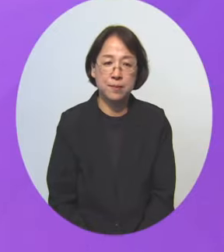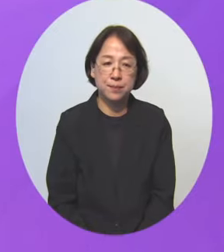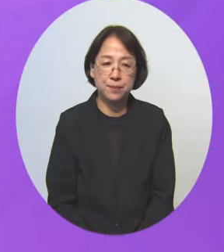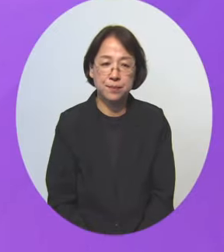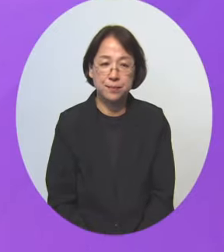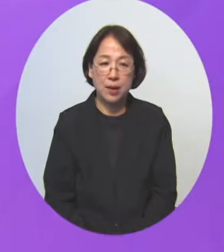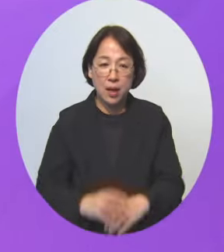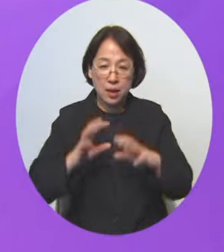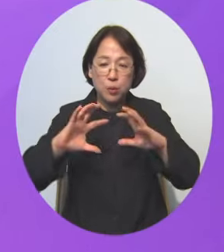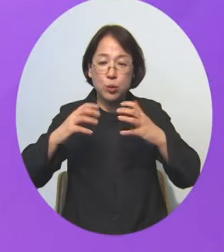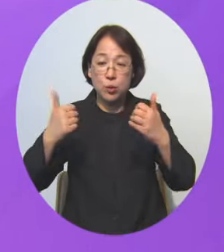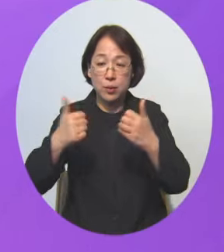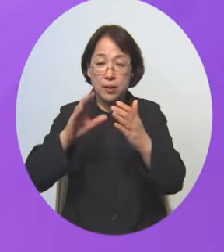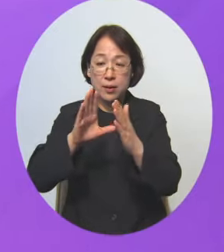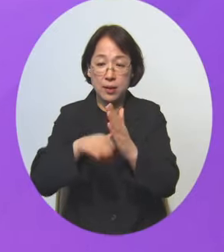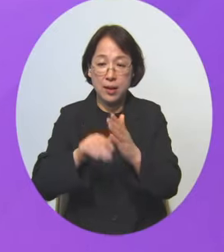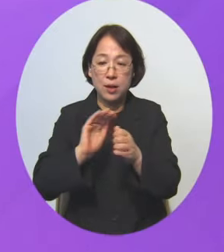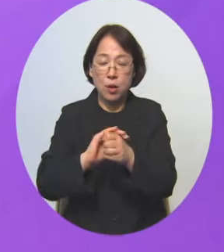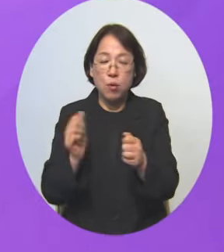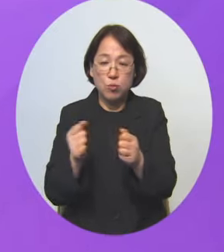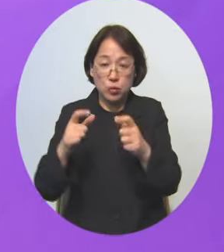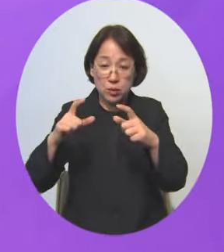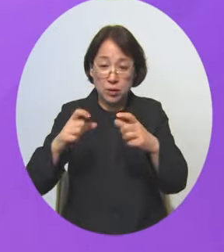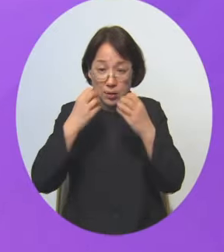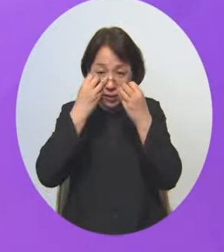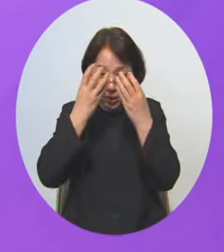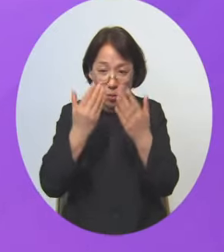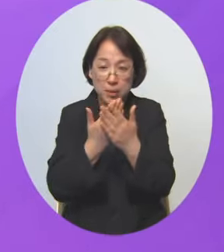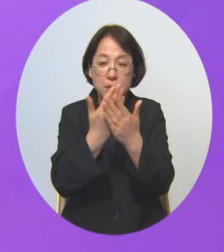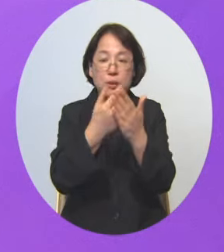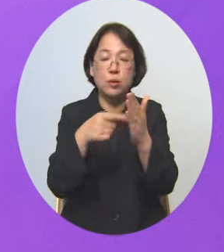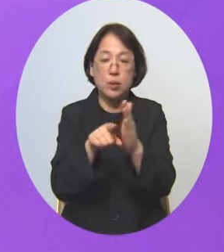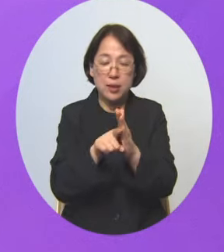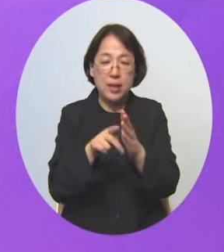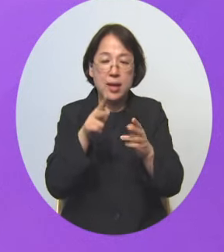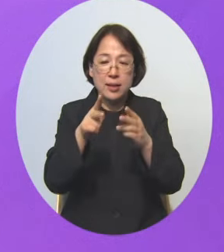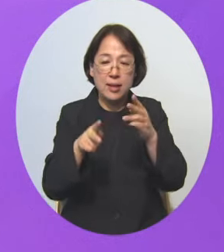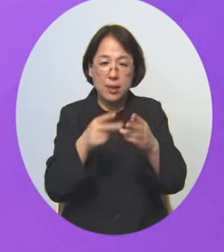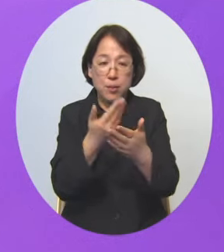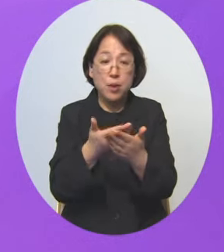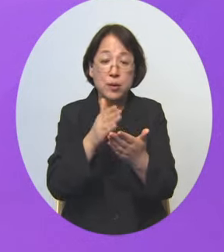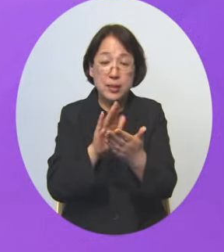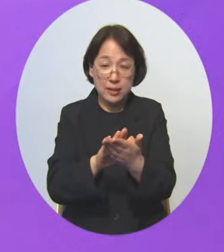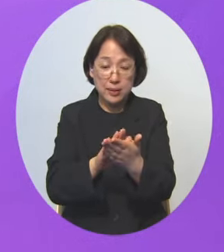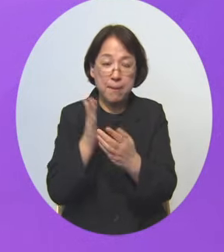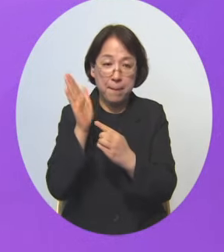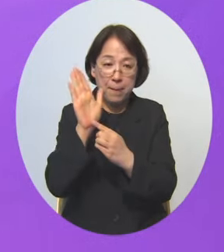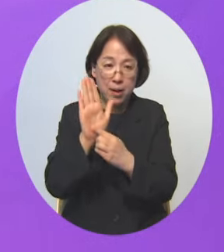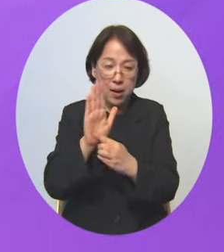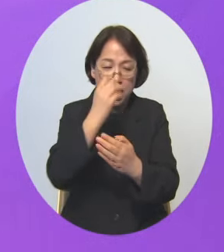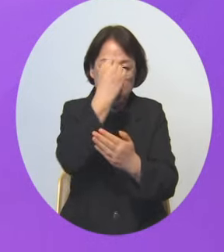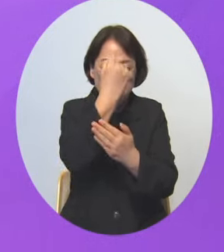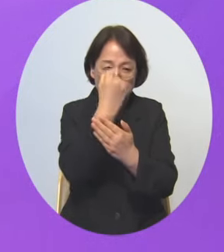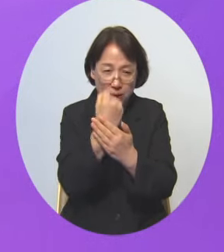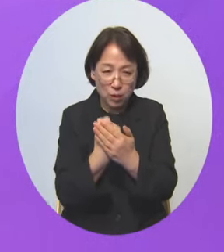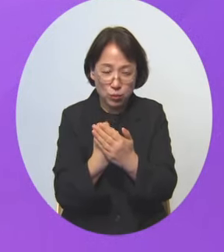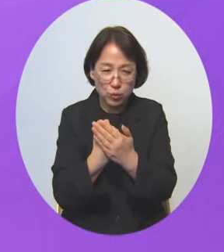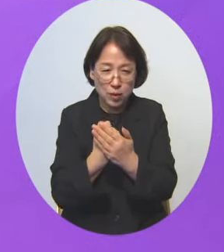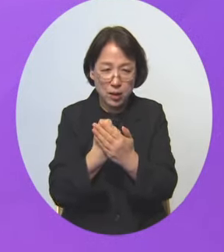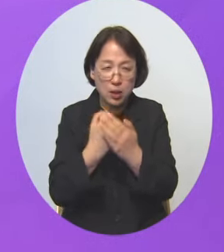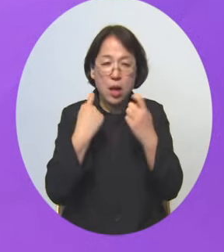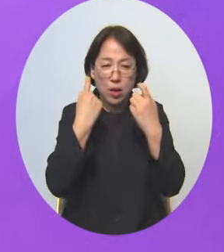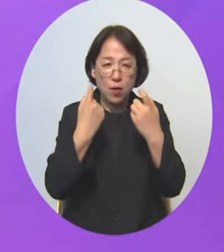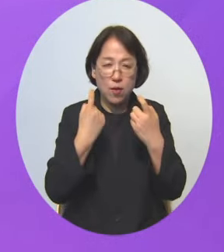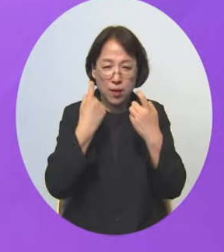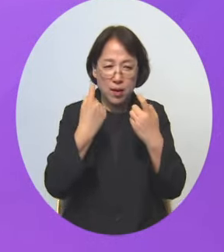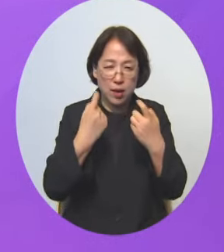네, 이번 민생토론에서는 경북 지역의 새로운 도약을 위한 산업구조혁신을 예고한 데 이어 낙후된 관광과 교통 인프라